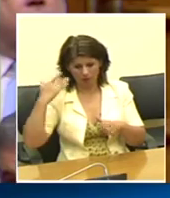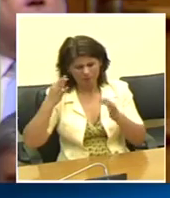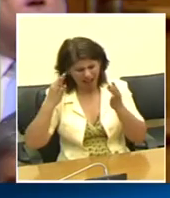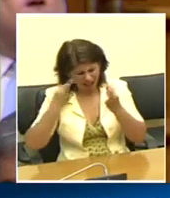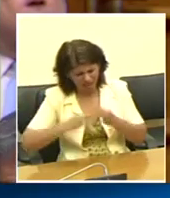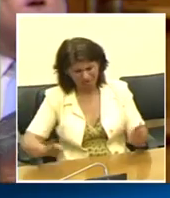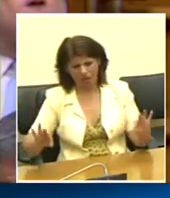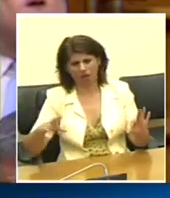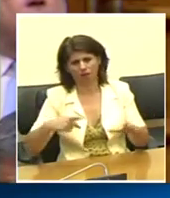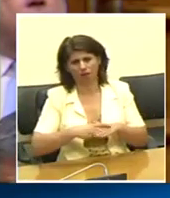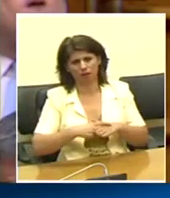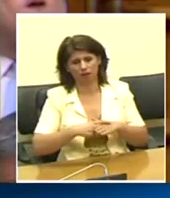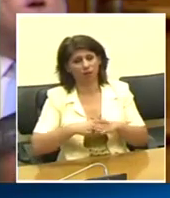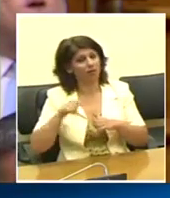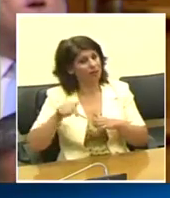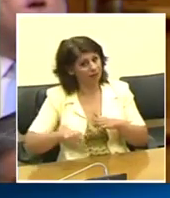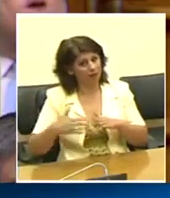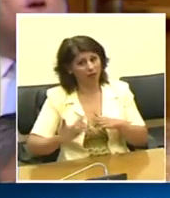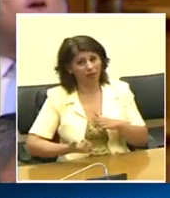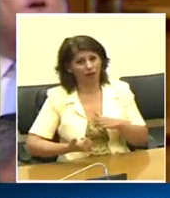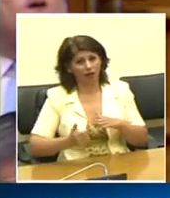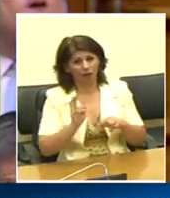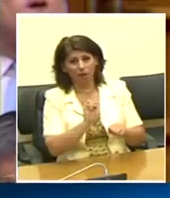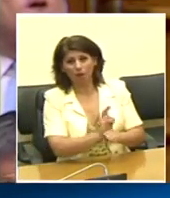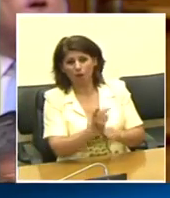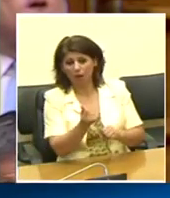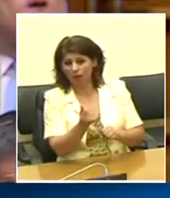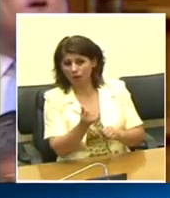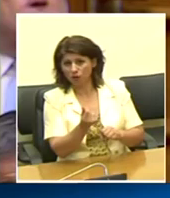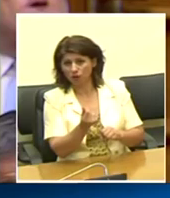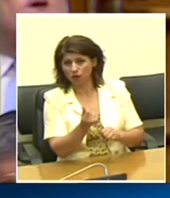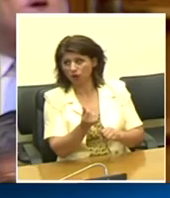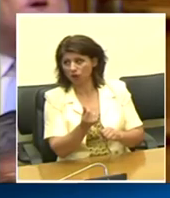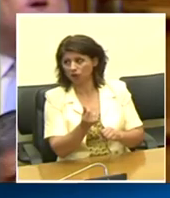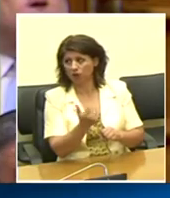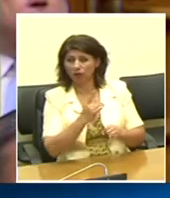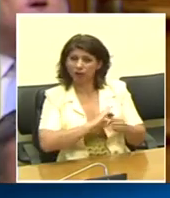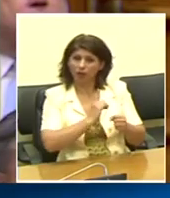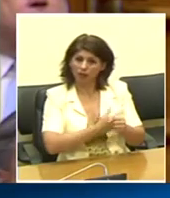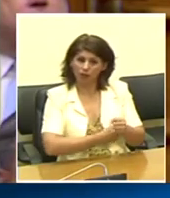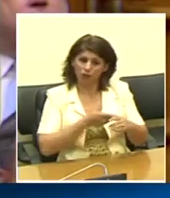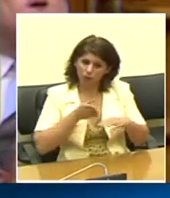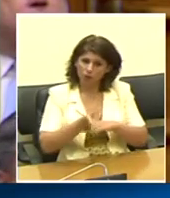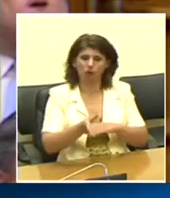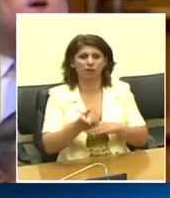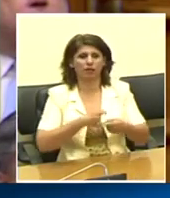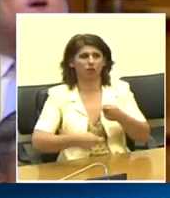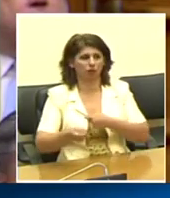ταμεία, σήμερα έχει απόθεμα ρευστότητας και δυνατότητα πρόσβασης στις αγορές.